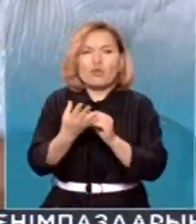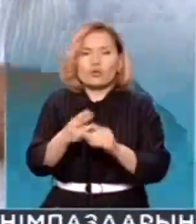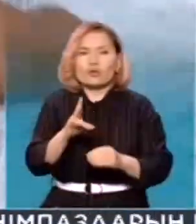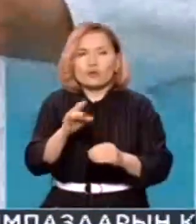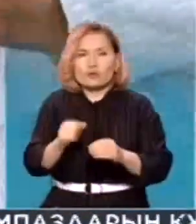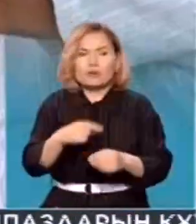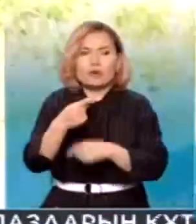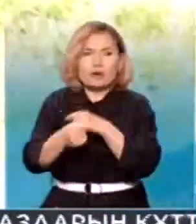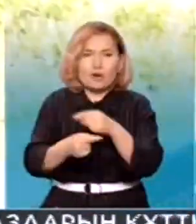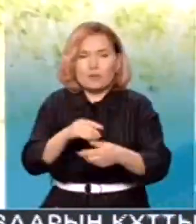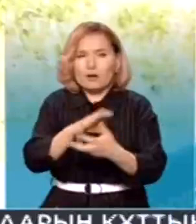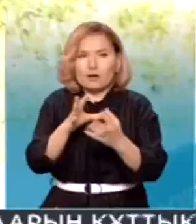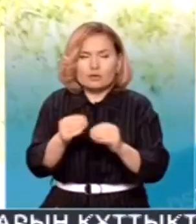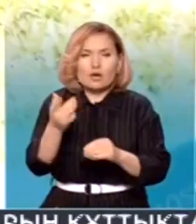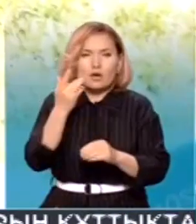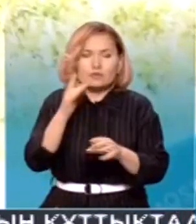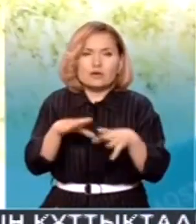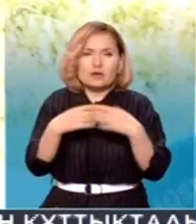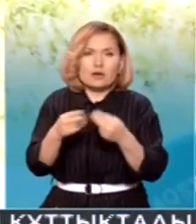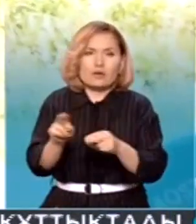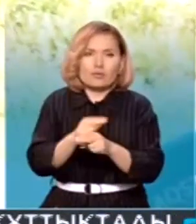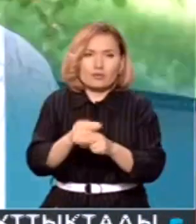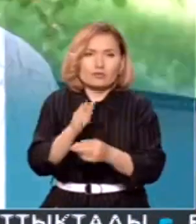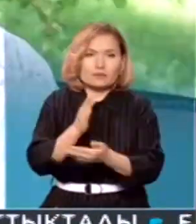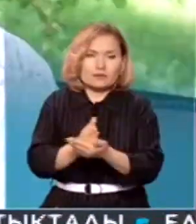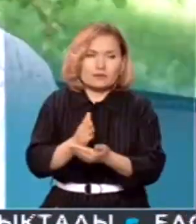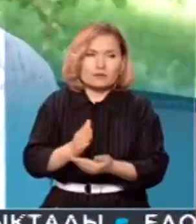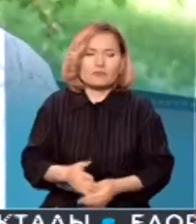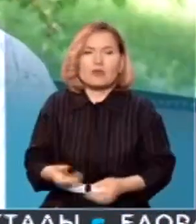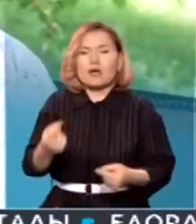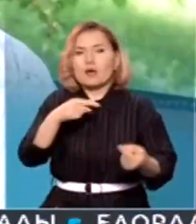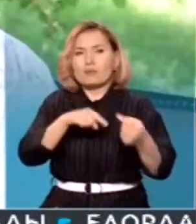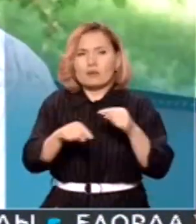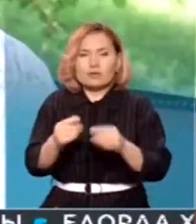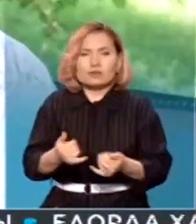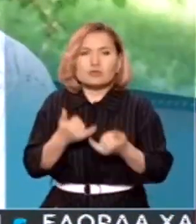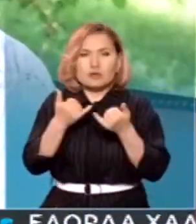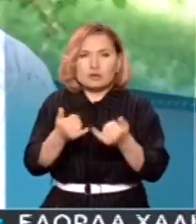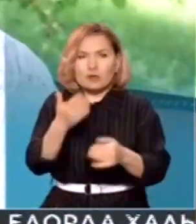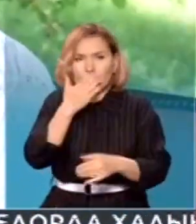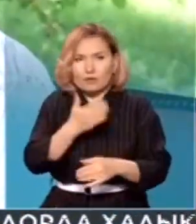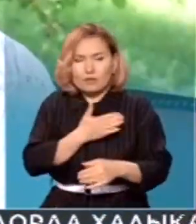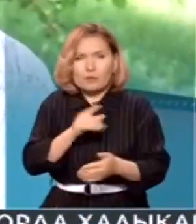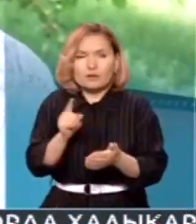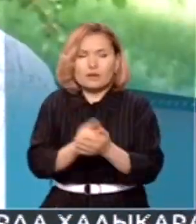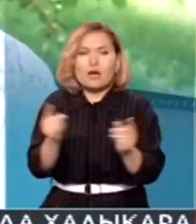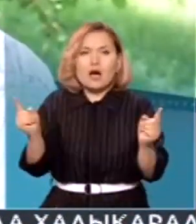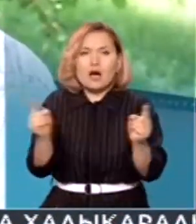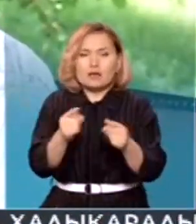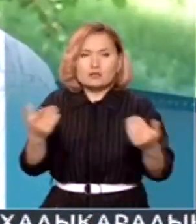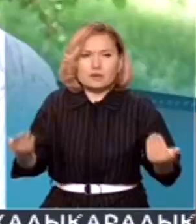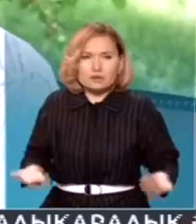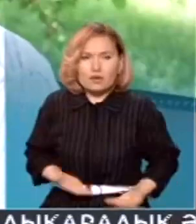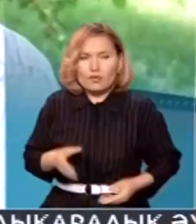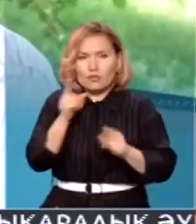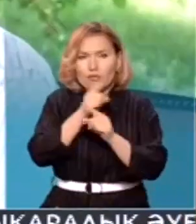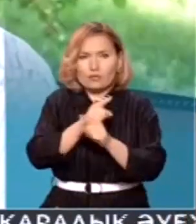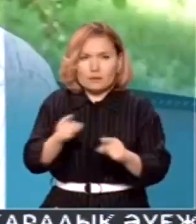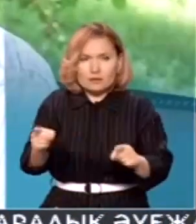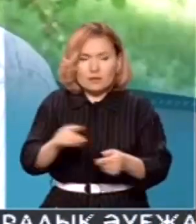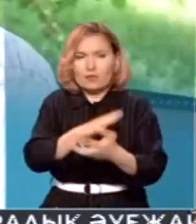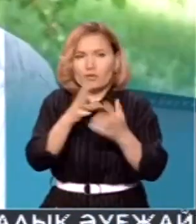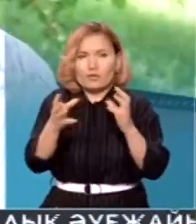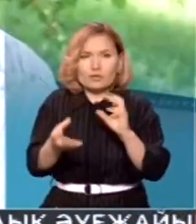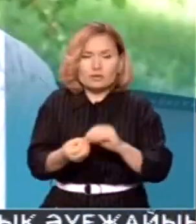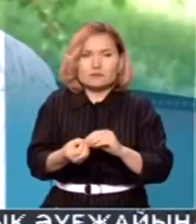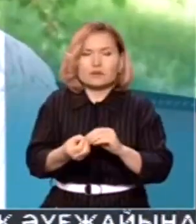ұлттық салт-дәстүрден алыстап кетпеуіне алаңдайды. Бір-бірін сыйлап өту керек. Мына азғана қамшының сабындай